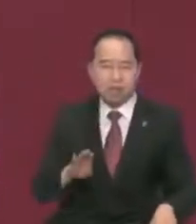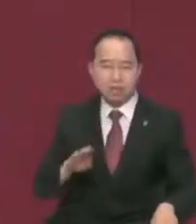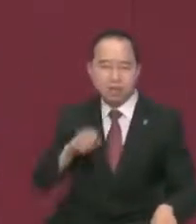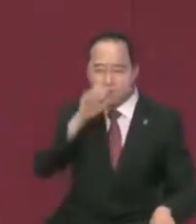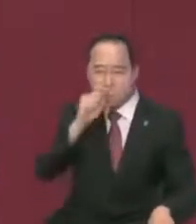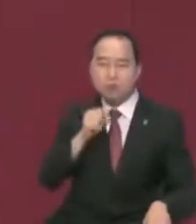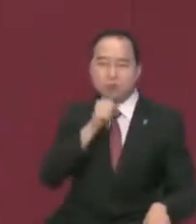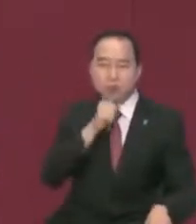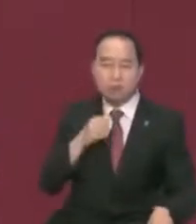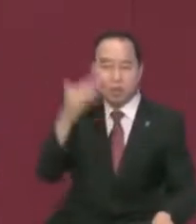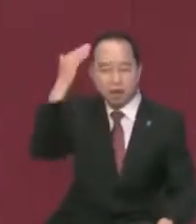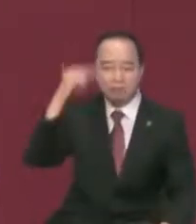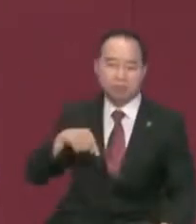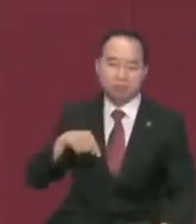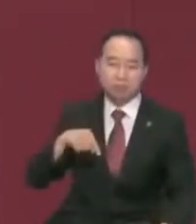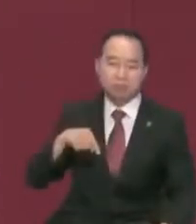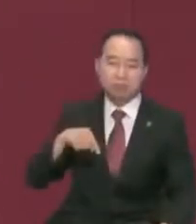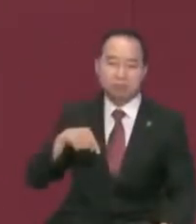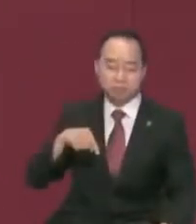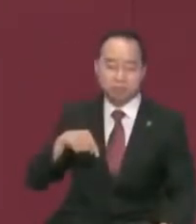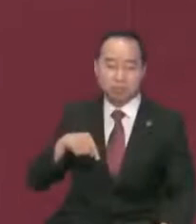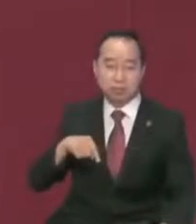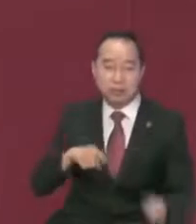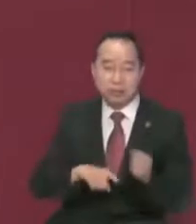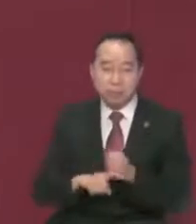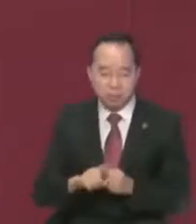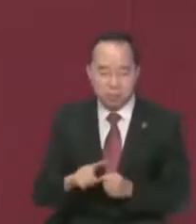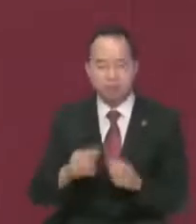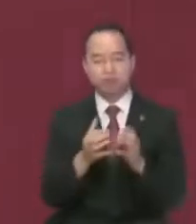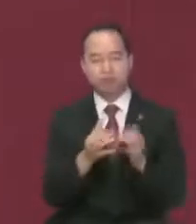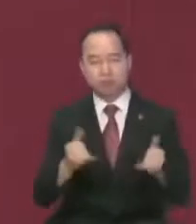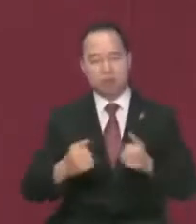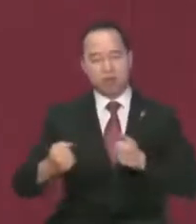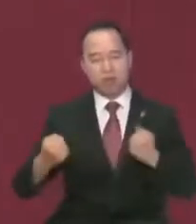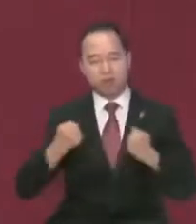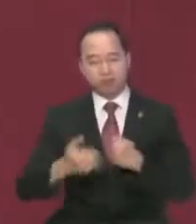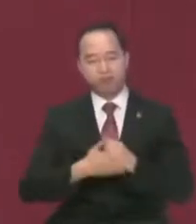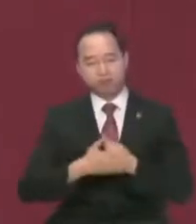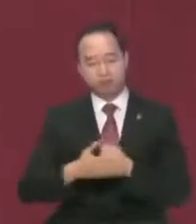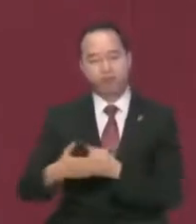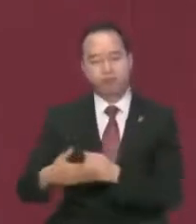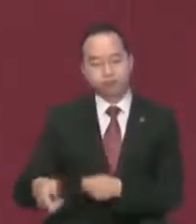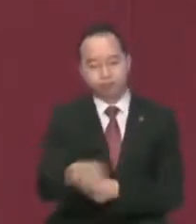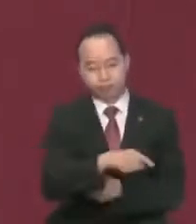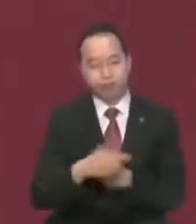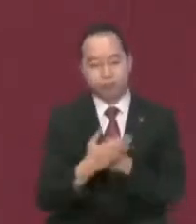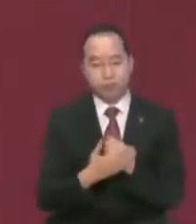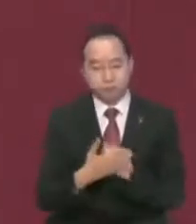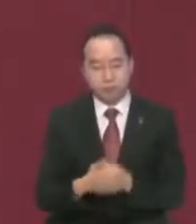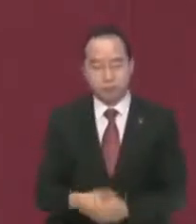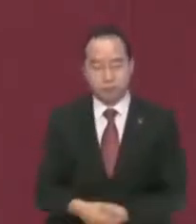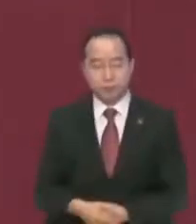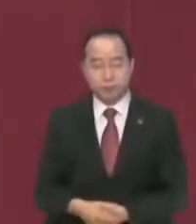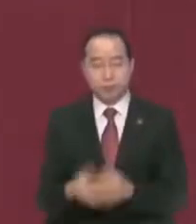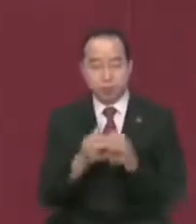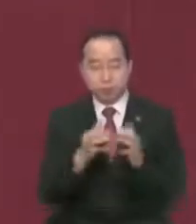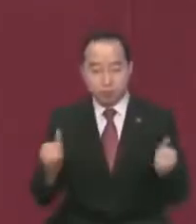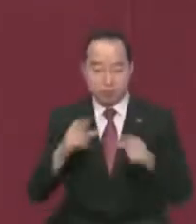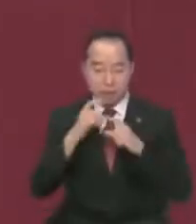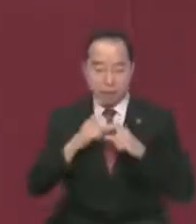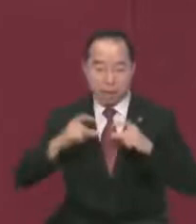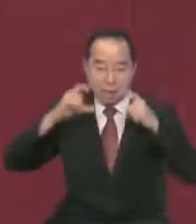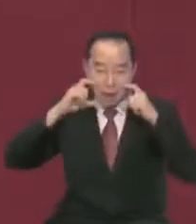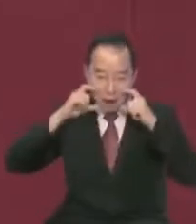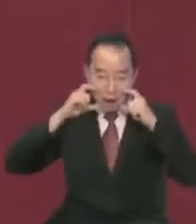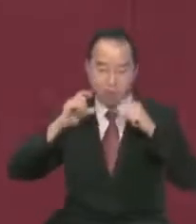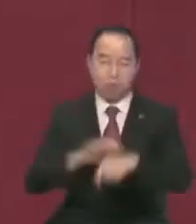그런 성적은 국민의 적극적 협력 덕분이었습니다. 우리 국민은 마스크 착용도